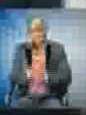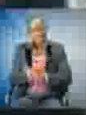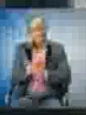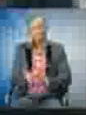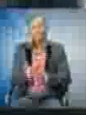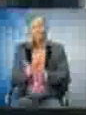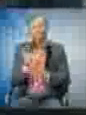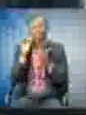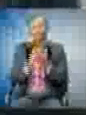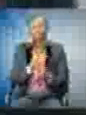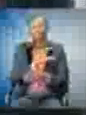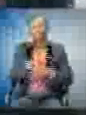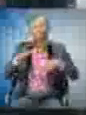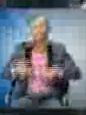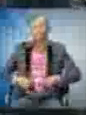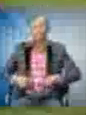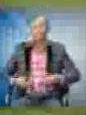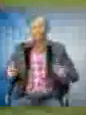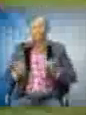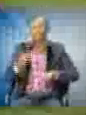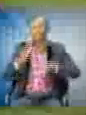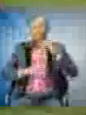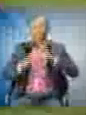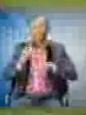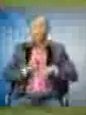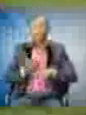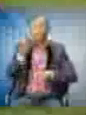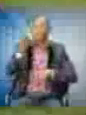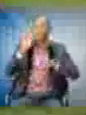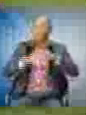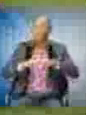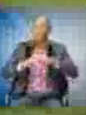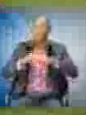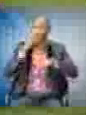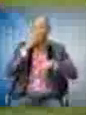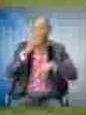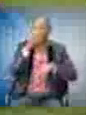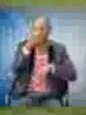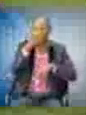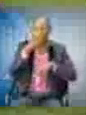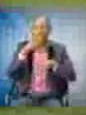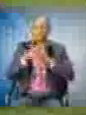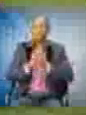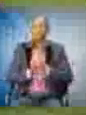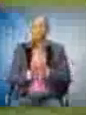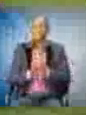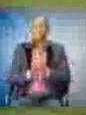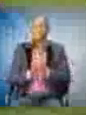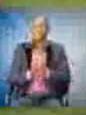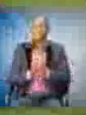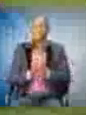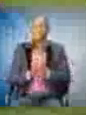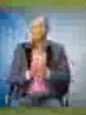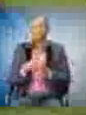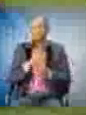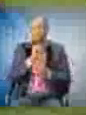jeunesse. Quand j'ai réhabilité notre tribune, la tribune qui est à ma gauche, je n'étais pas